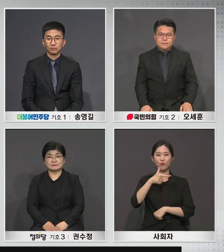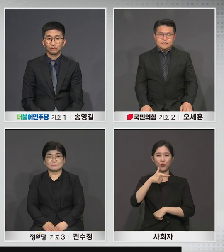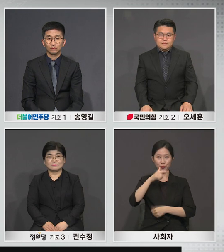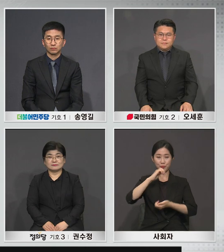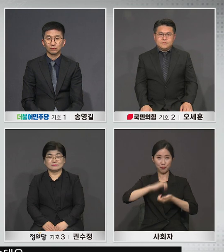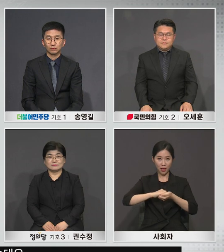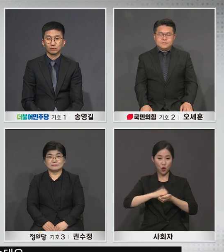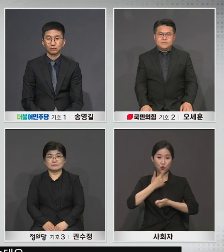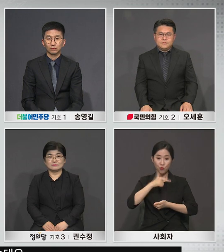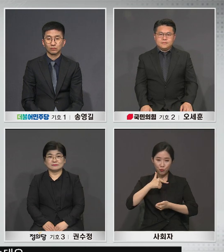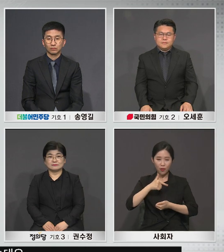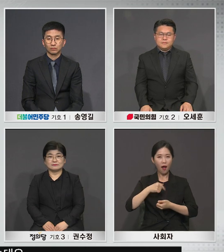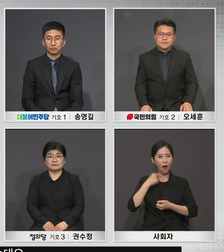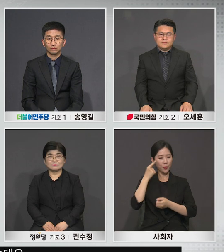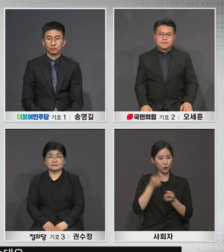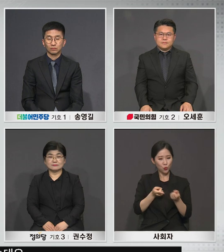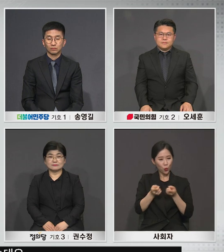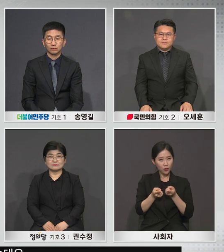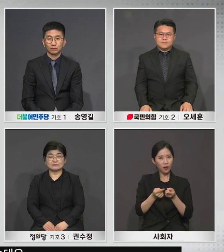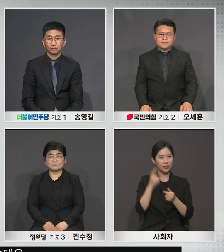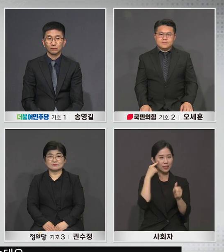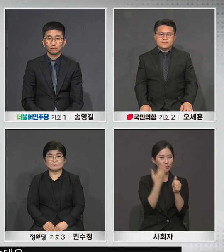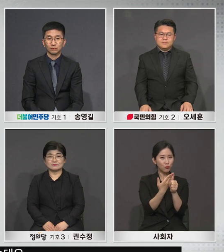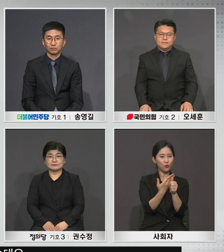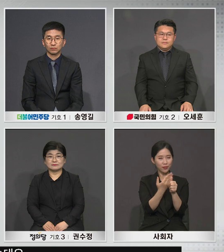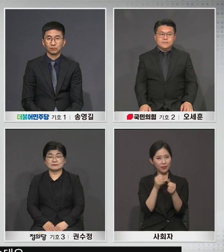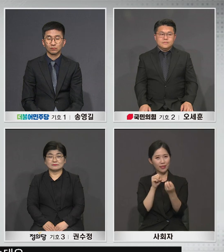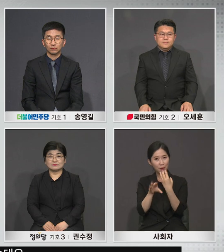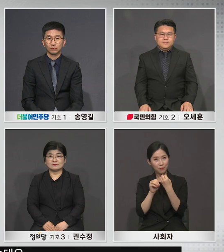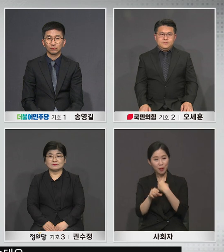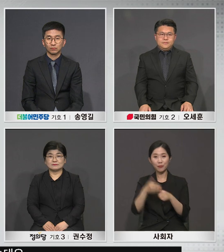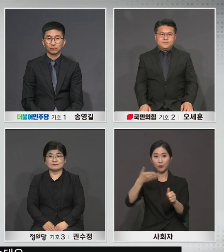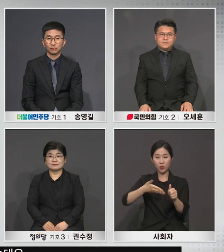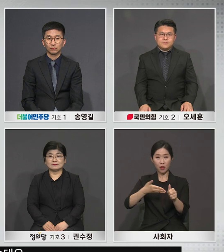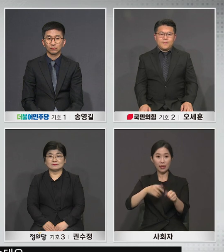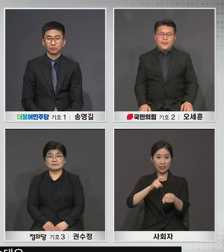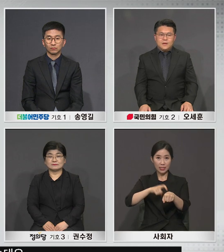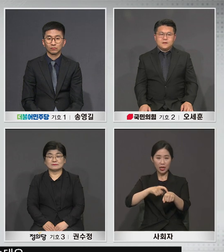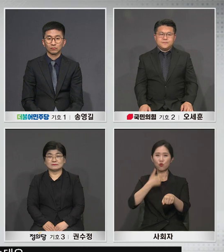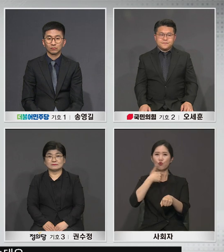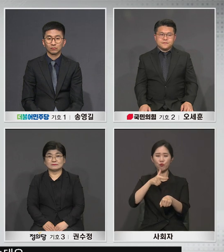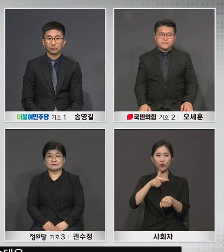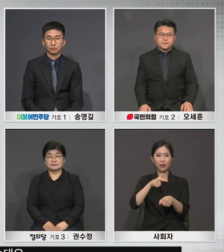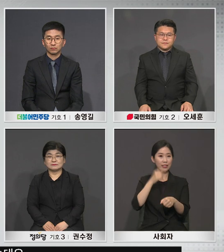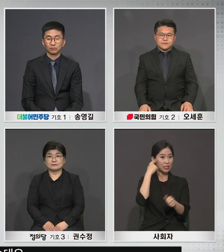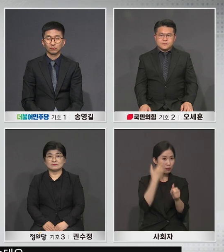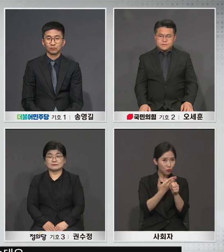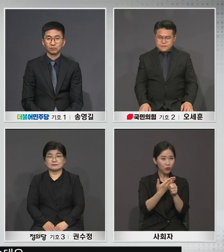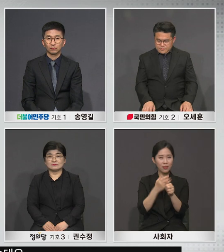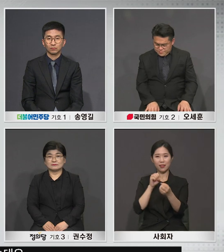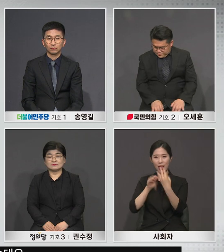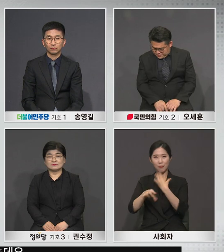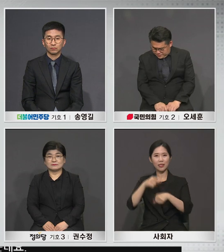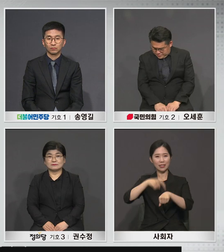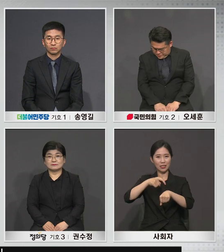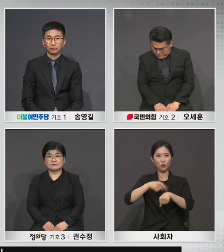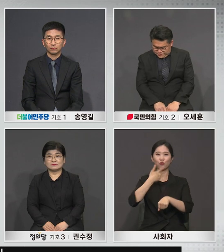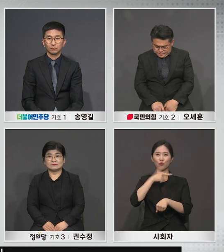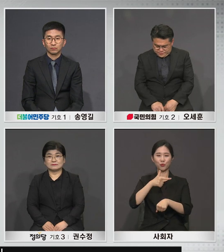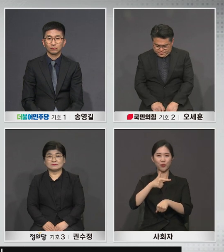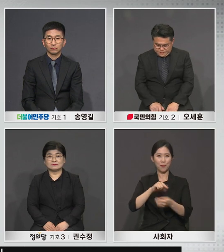발언 시간 잘 사용해 주시고요. 질문하고 질문이 됐든 답변이든 모두 시간이 차감이 되기 때문에 발언 시간 조절에 유의해 주시기 바랍니다.